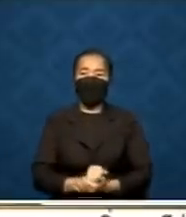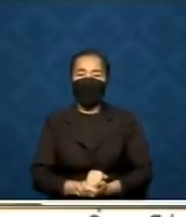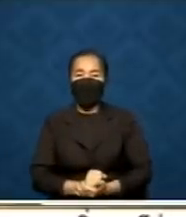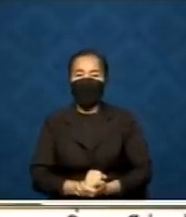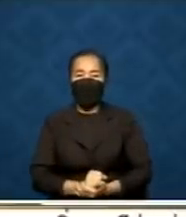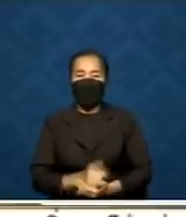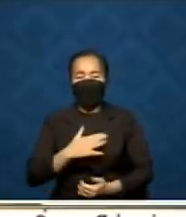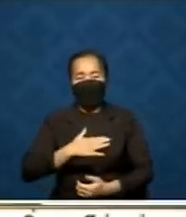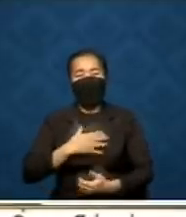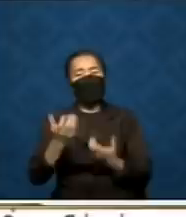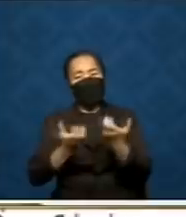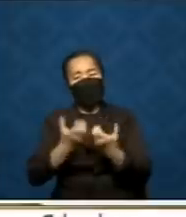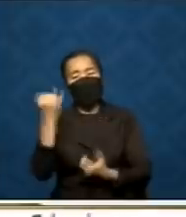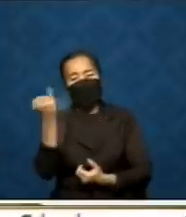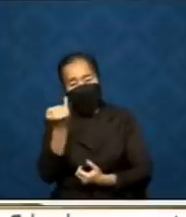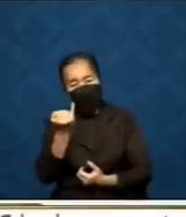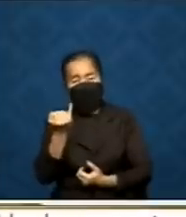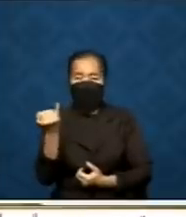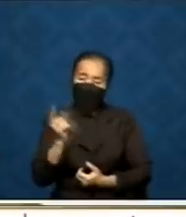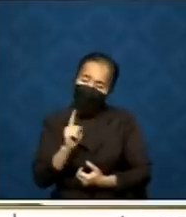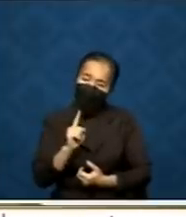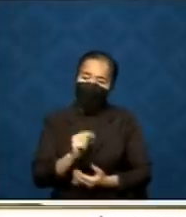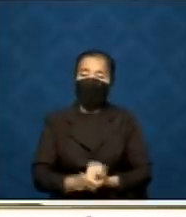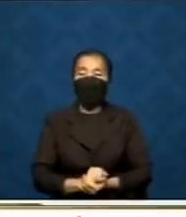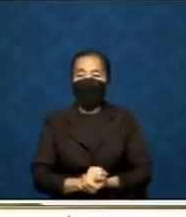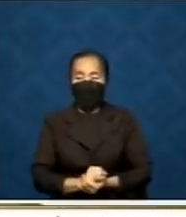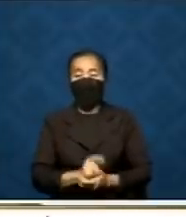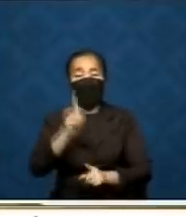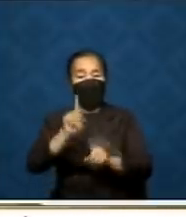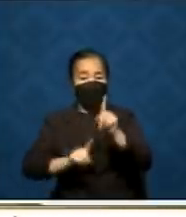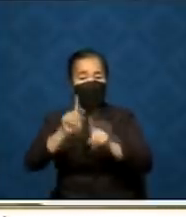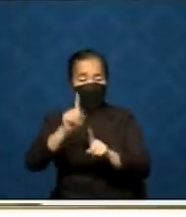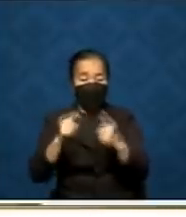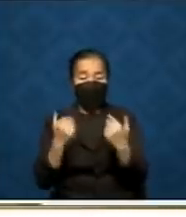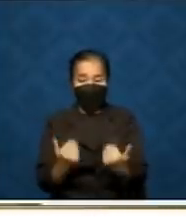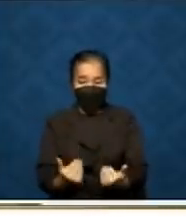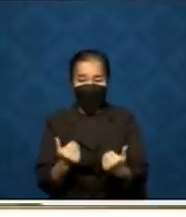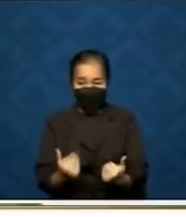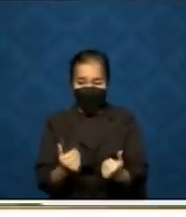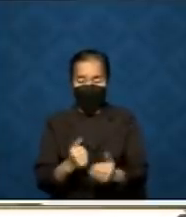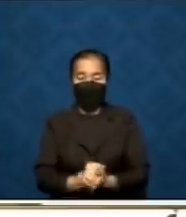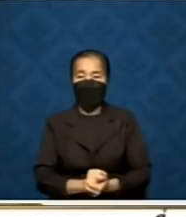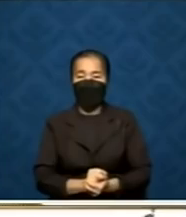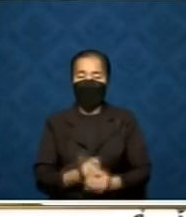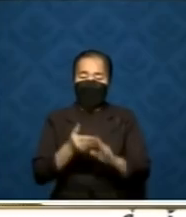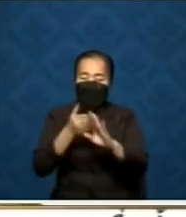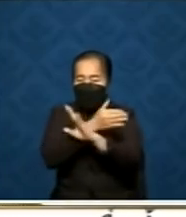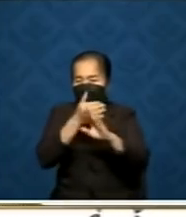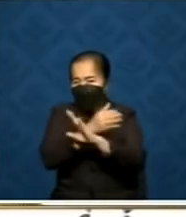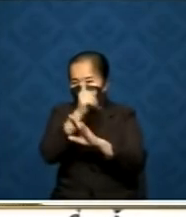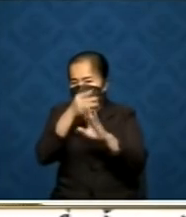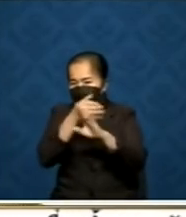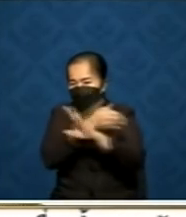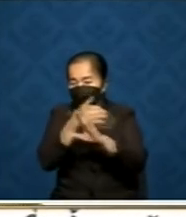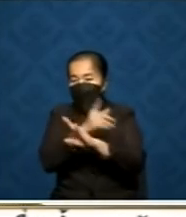ก็แย่ไม่แย่ท่านประธานที่เคารพครับมีการประเมินล่าสุดต่อไปเมื่อคราวก่อนที่รอบแรกอยู่แล้ว